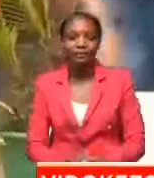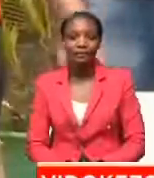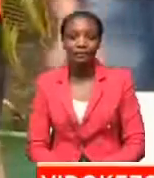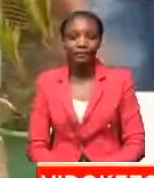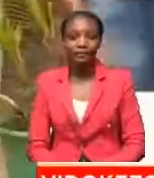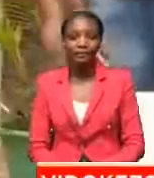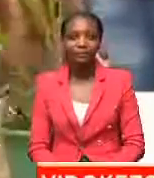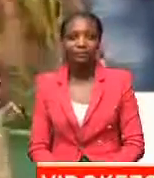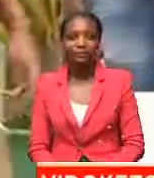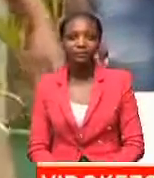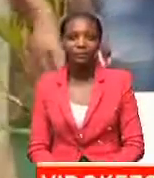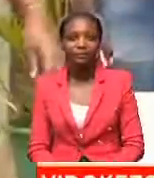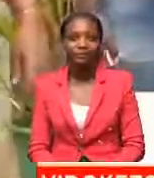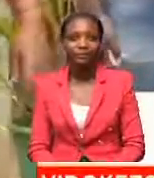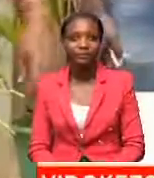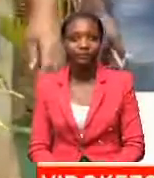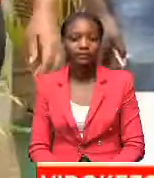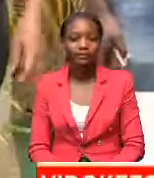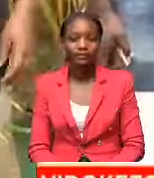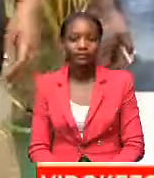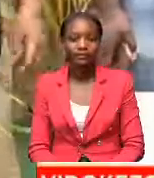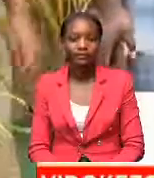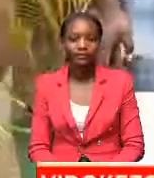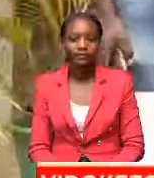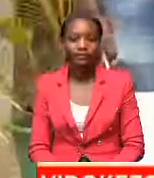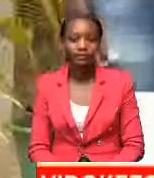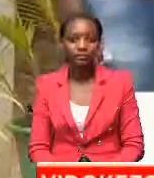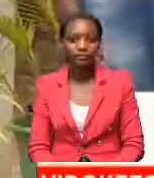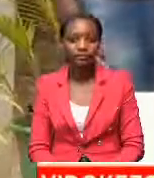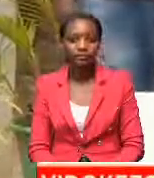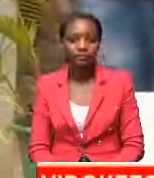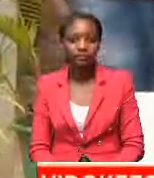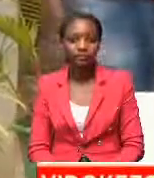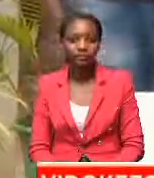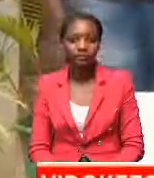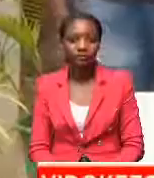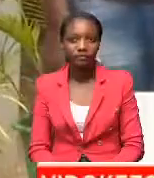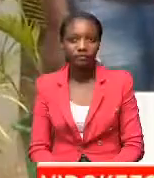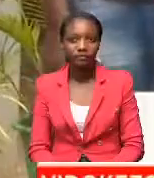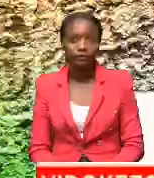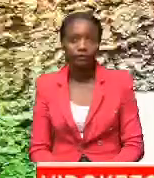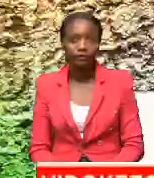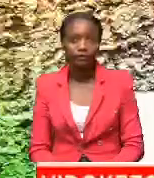runinga ya TV47 kutoka mjini Thika, jina langu ni Weru Mwangi.